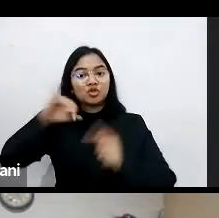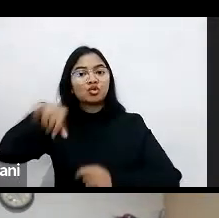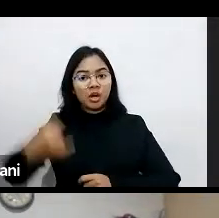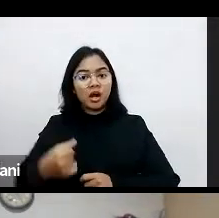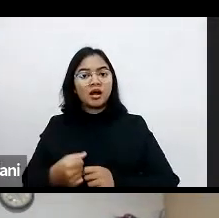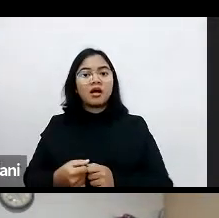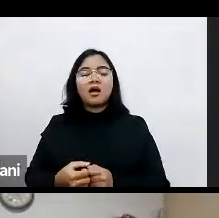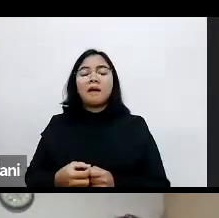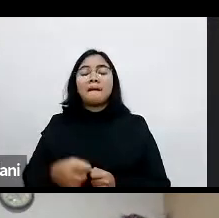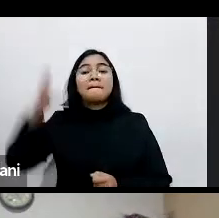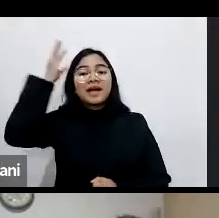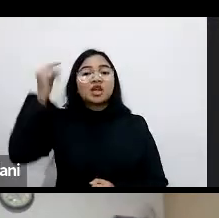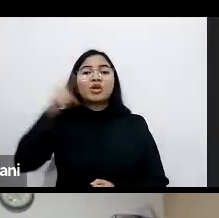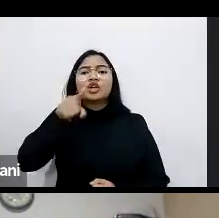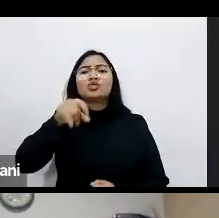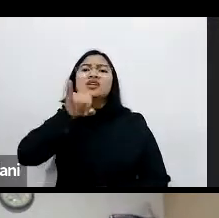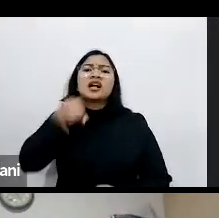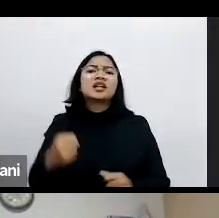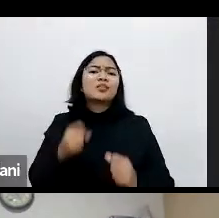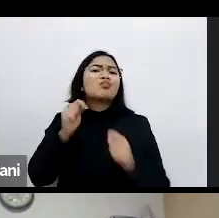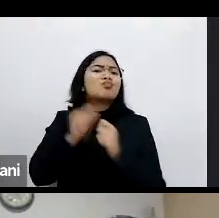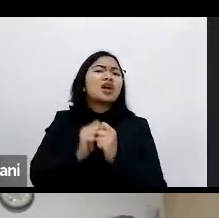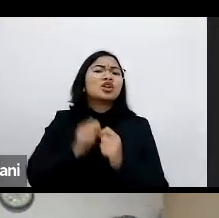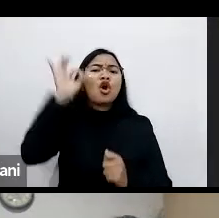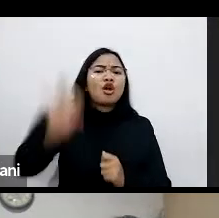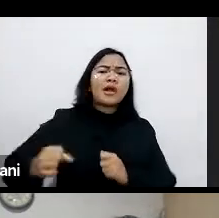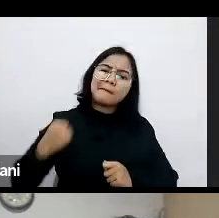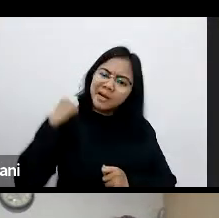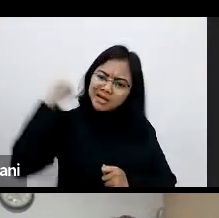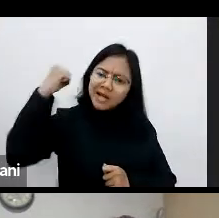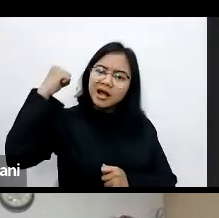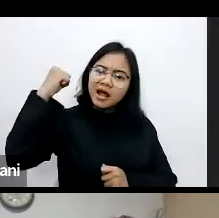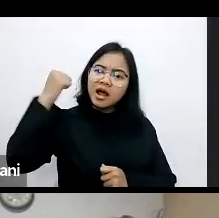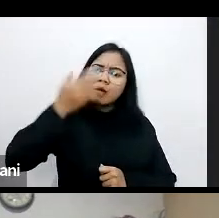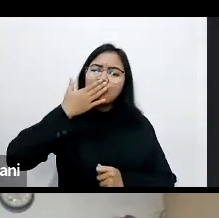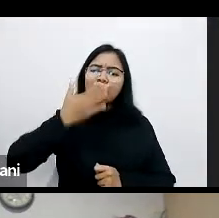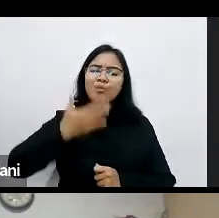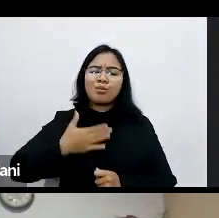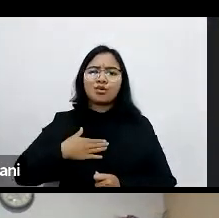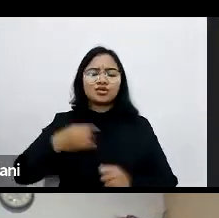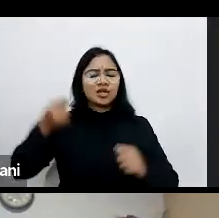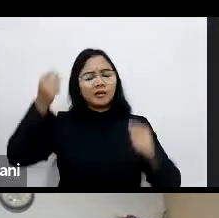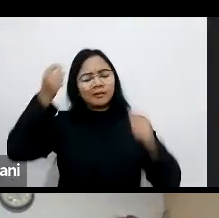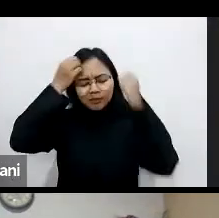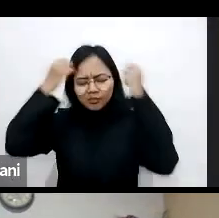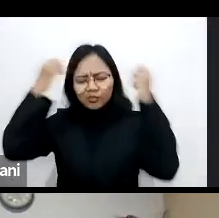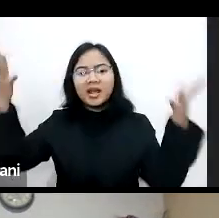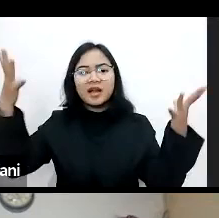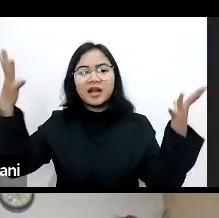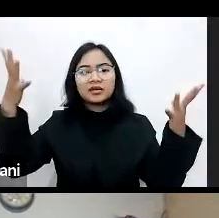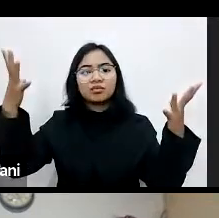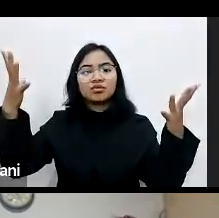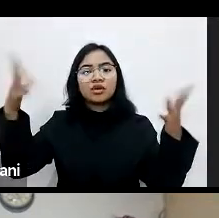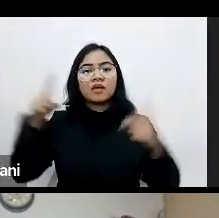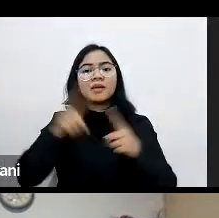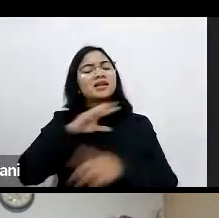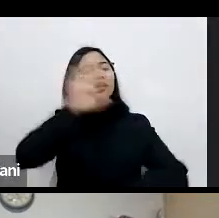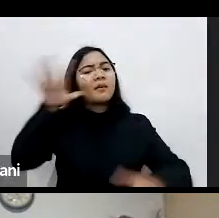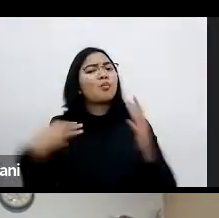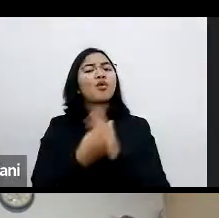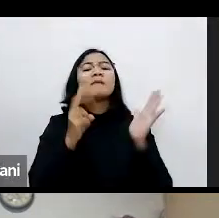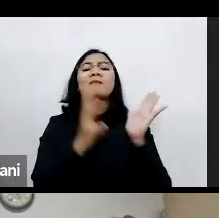memerdekakan manusia, membuat mereka memiliki awareness pada berbagai persoalan. Dan kita juga semua mengharapkan